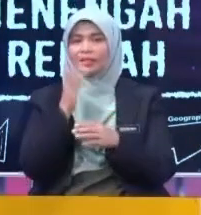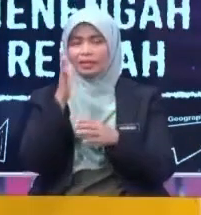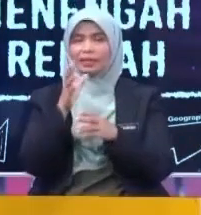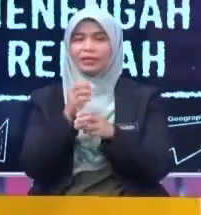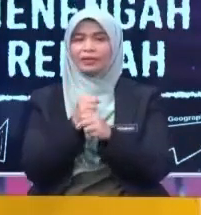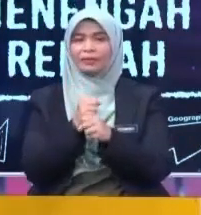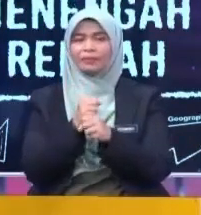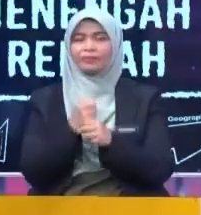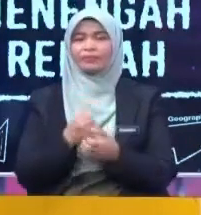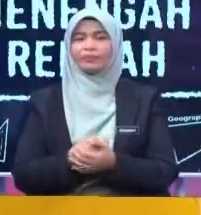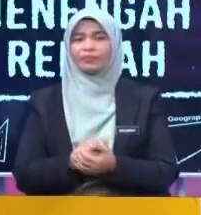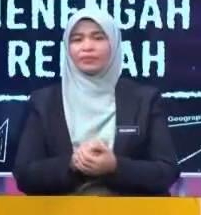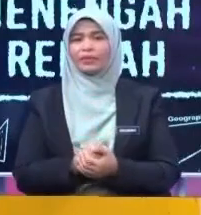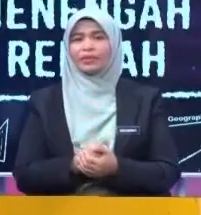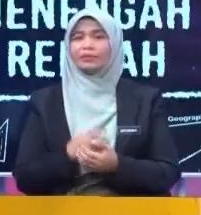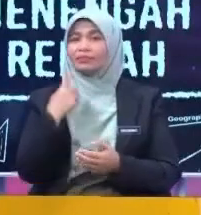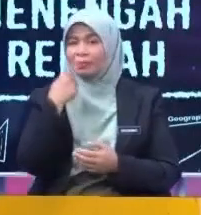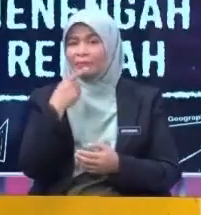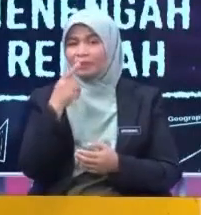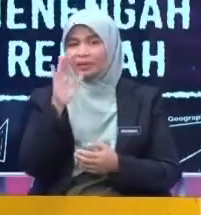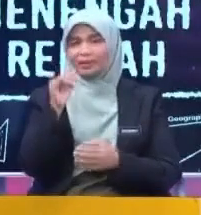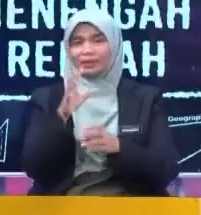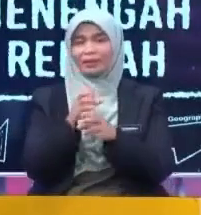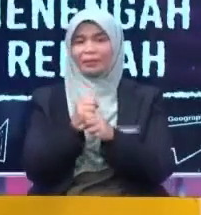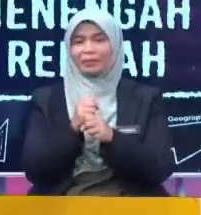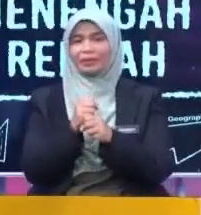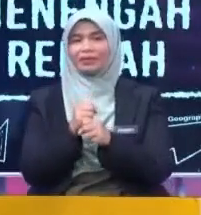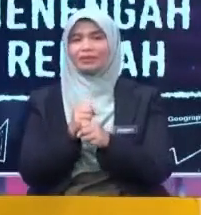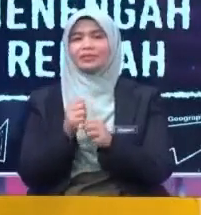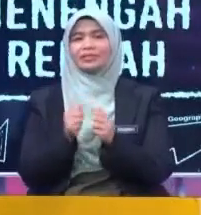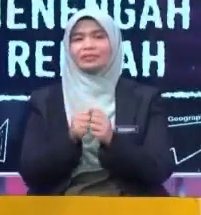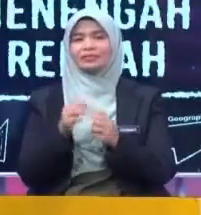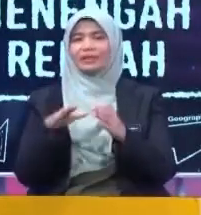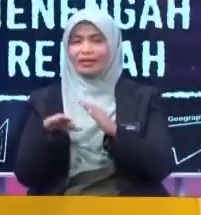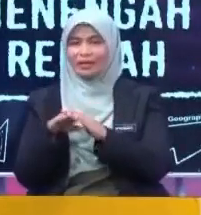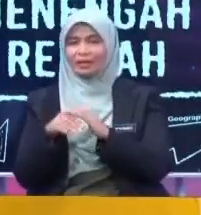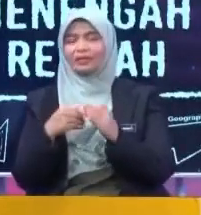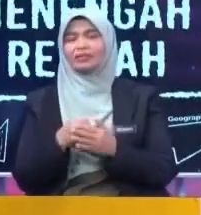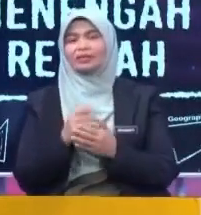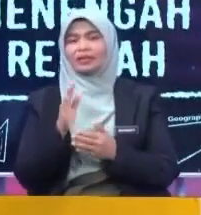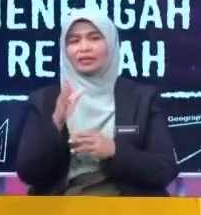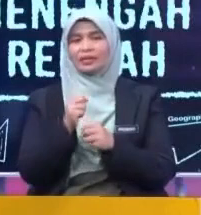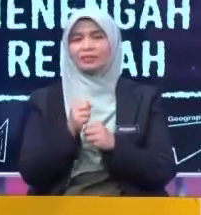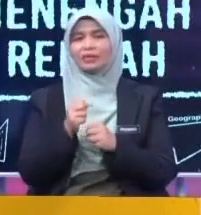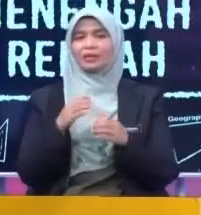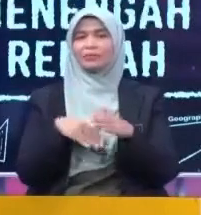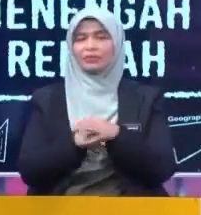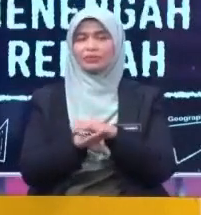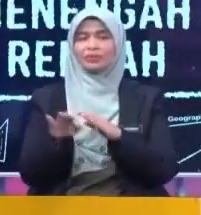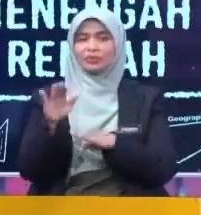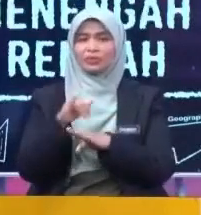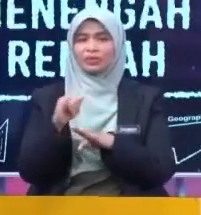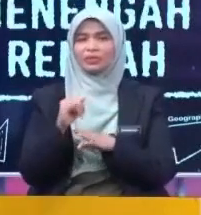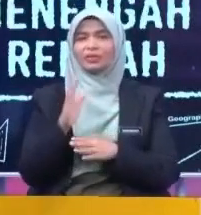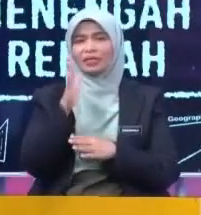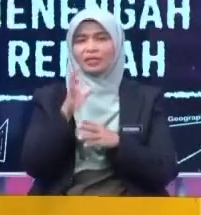tadi. Siapa yang dapat dengan tangan kanan, insya-Allah dia akan masuk ke dalam syurga. Jadi yang dapat sebelah kiri itu kita faham-fahamlah